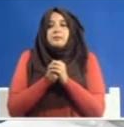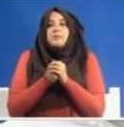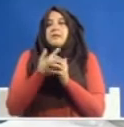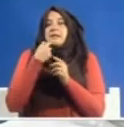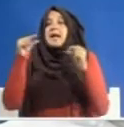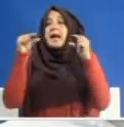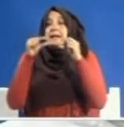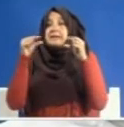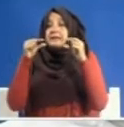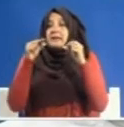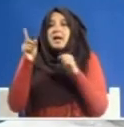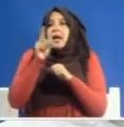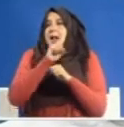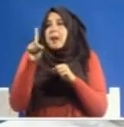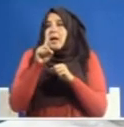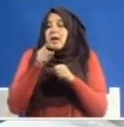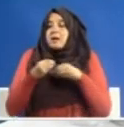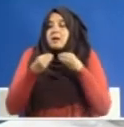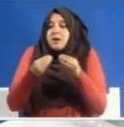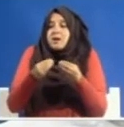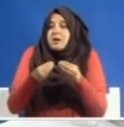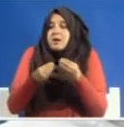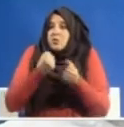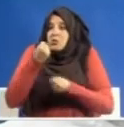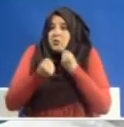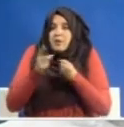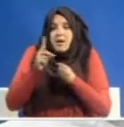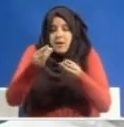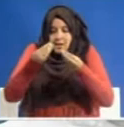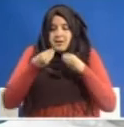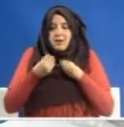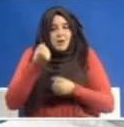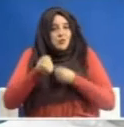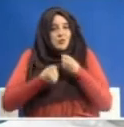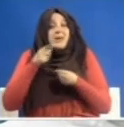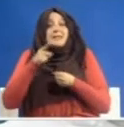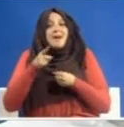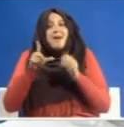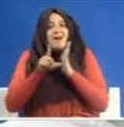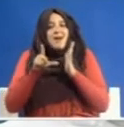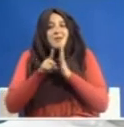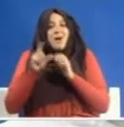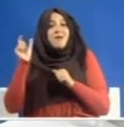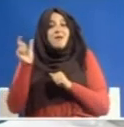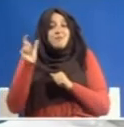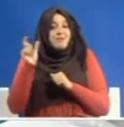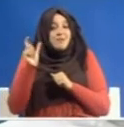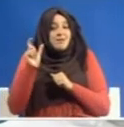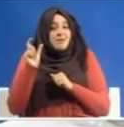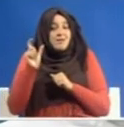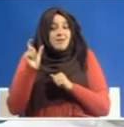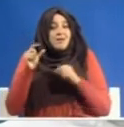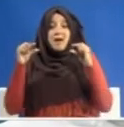شريف: لا ضرر ولا ضرار. هذه قاعدة فقهية أصلها حديث